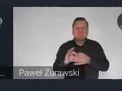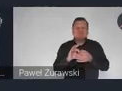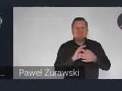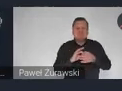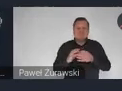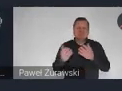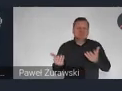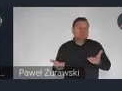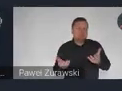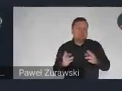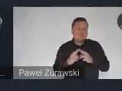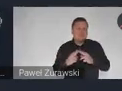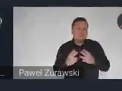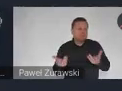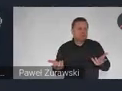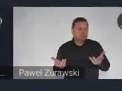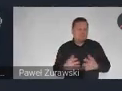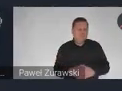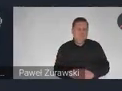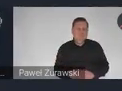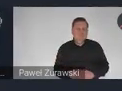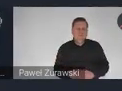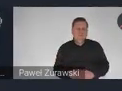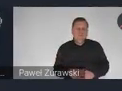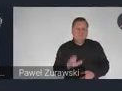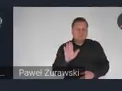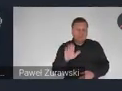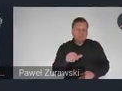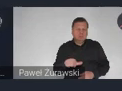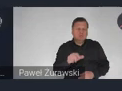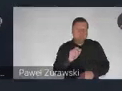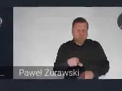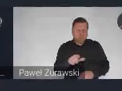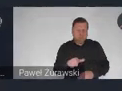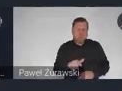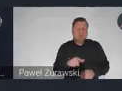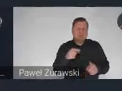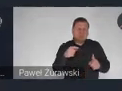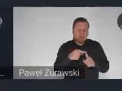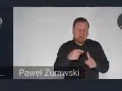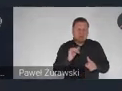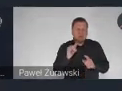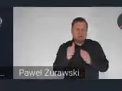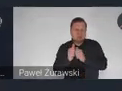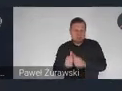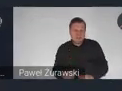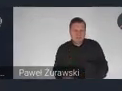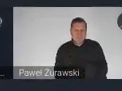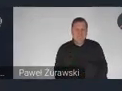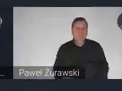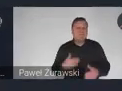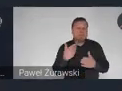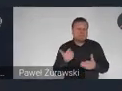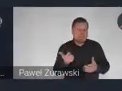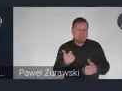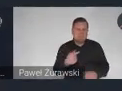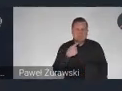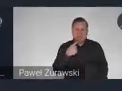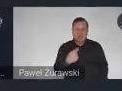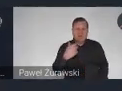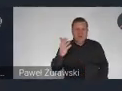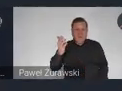porozumień ma swoje konkretne cele konkretne zadania pozwala bowiem na wymianę